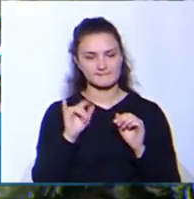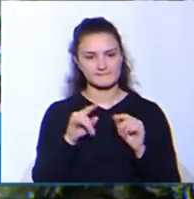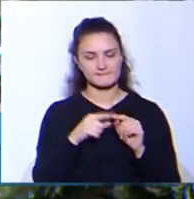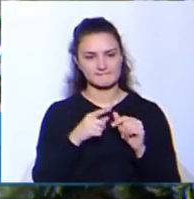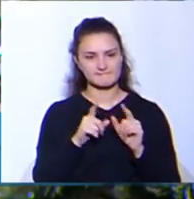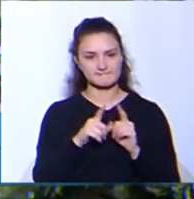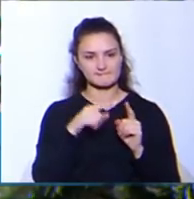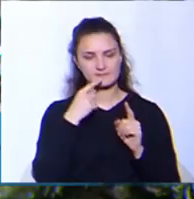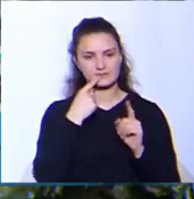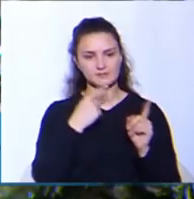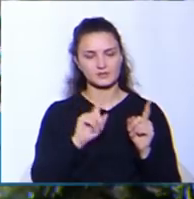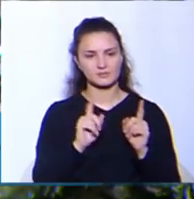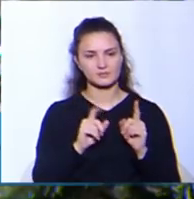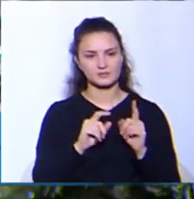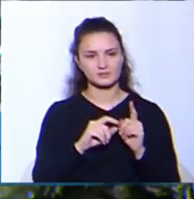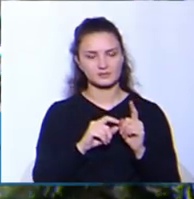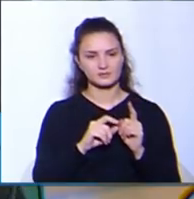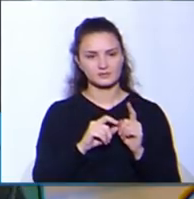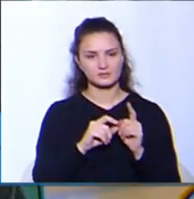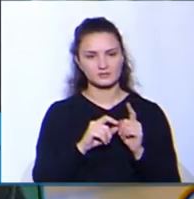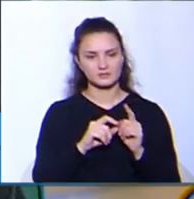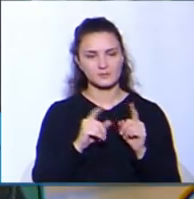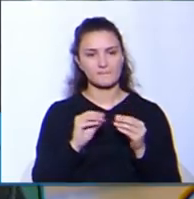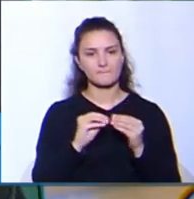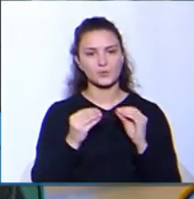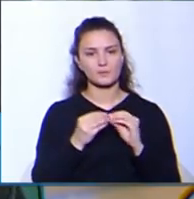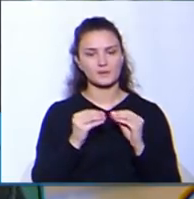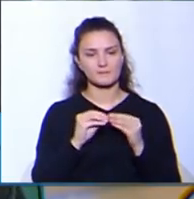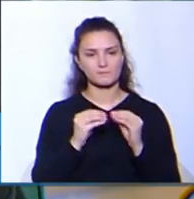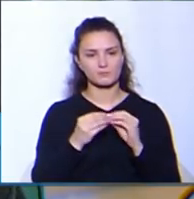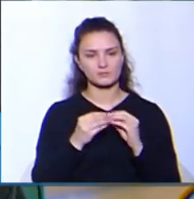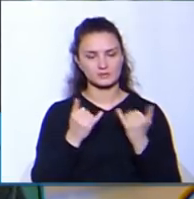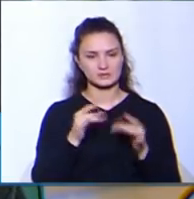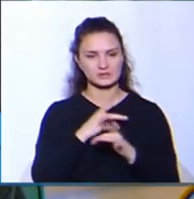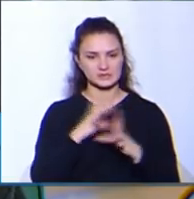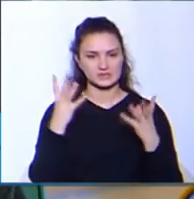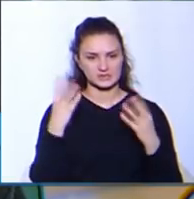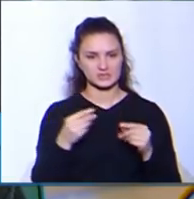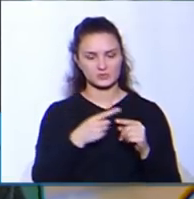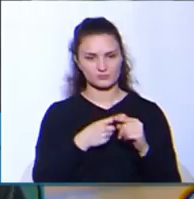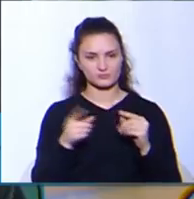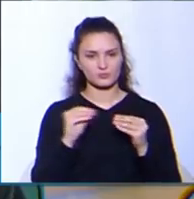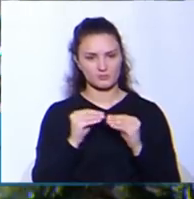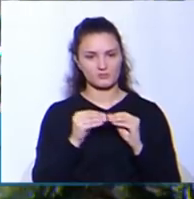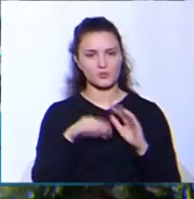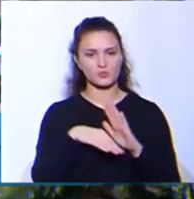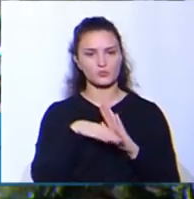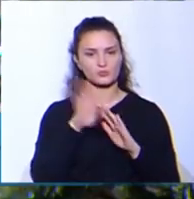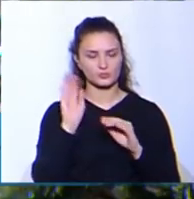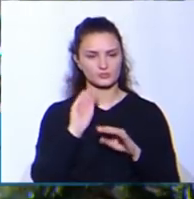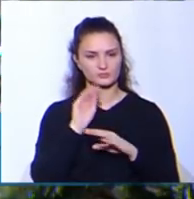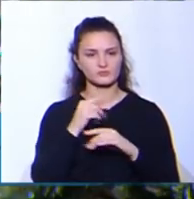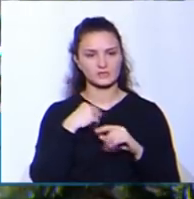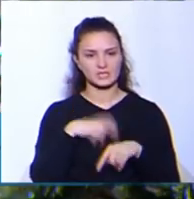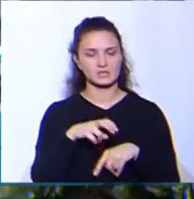ხათუნამ ასევე ხაზგასმით ბრძანა, რომ პრობლემის აქტუალობა სადღესასწაულო დღეებში იზრდება. ჩვენ ეს ვიცით